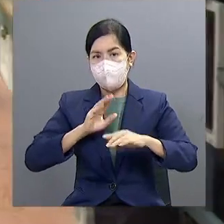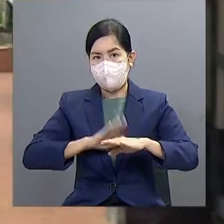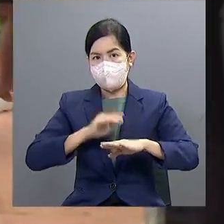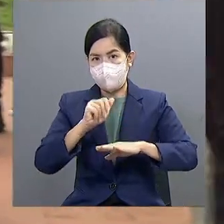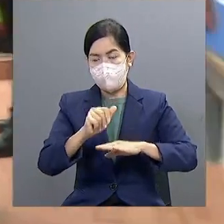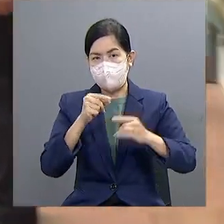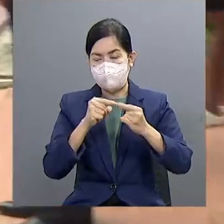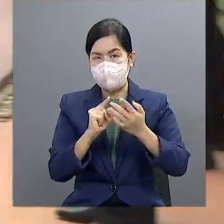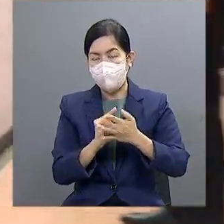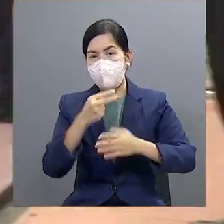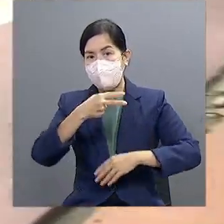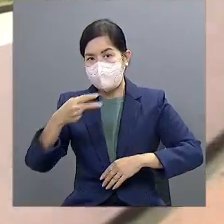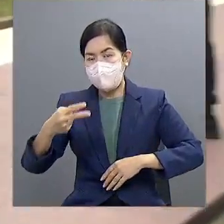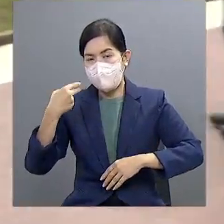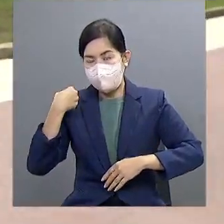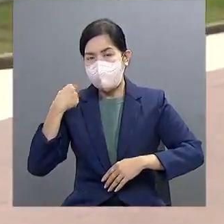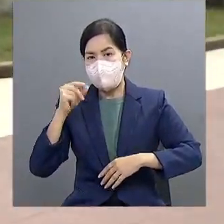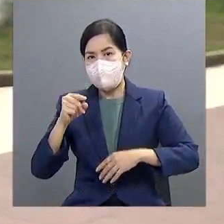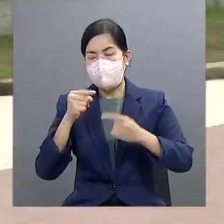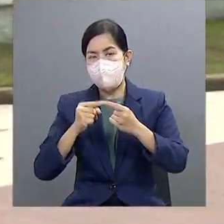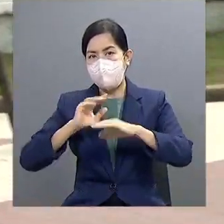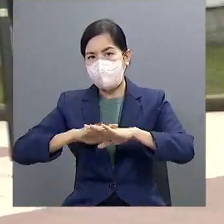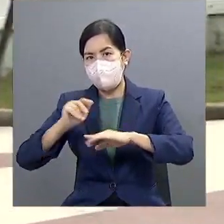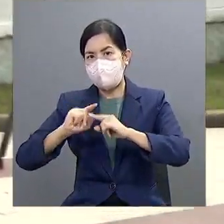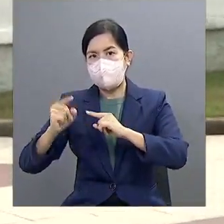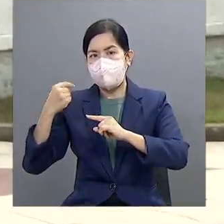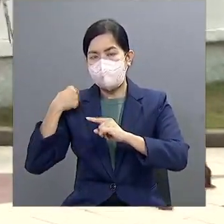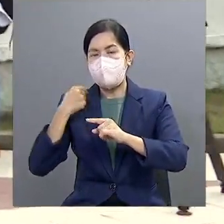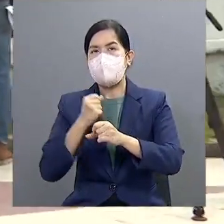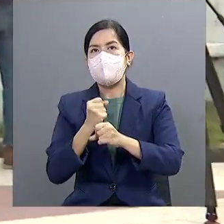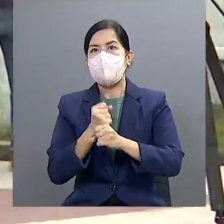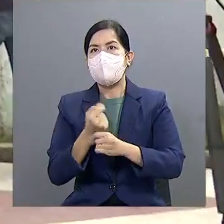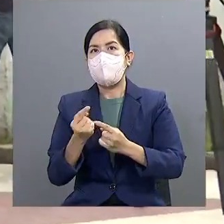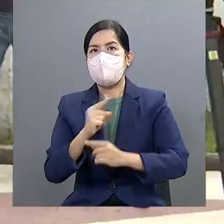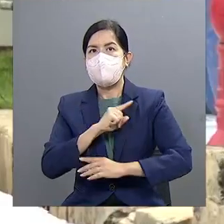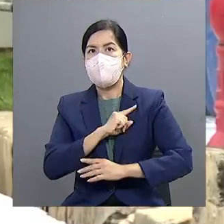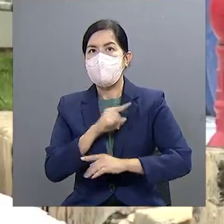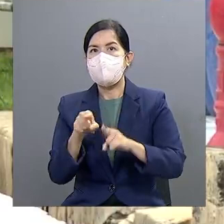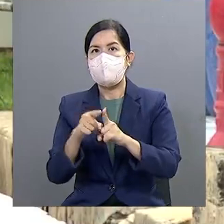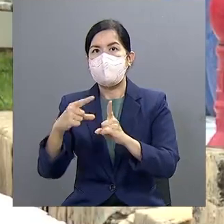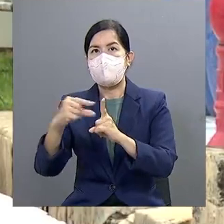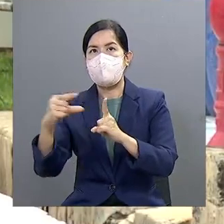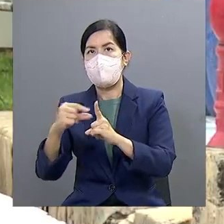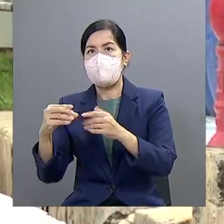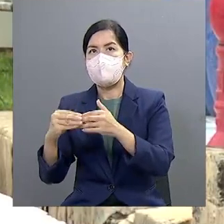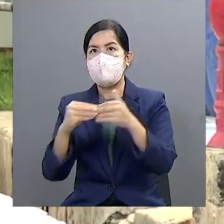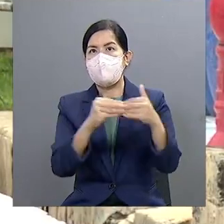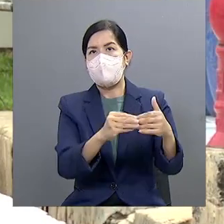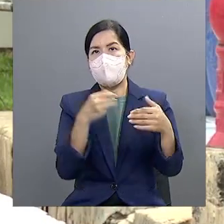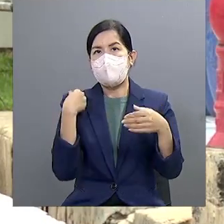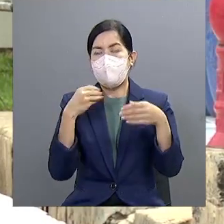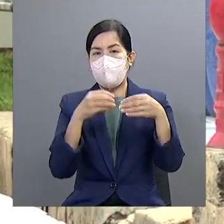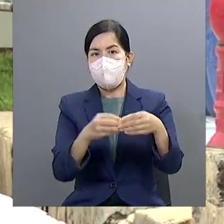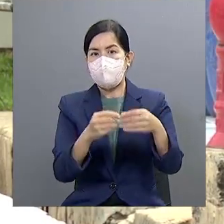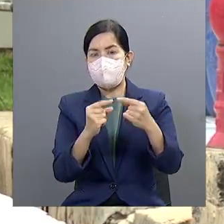านจึงทำให้เขาทำหน้าที่คล้ายเป็นไกด์คอยต้อนรับชาวต่างชาติและสื่อมวลชนที่เข้ามาศึกษาดูงาน